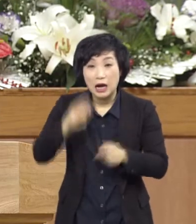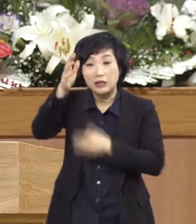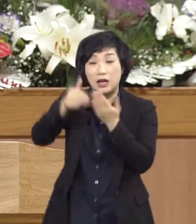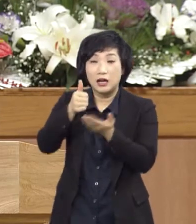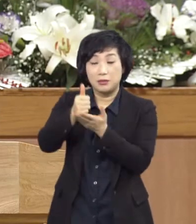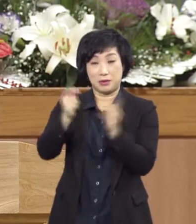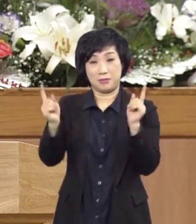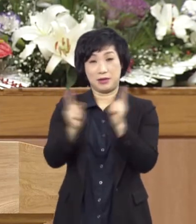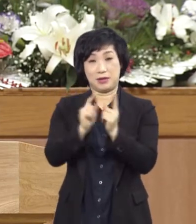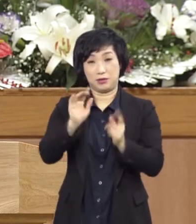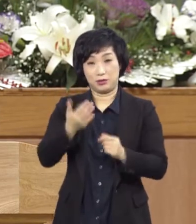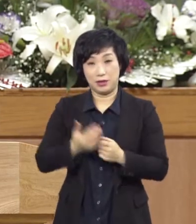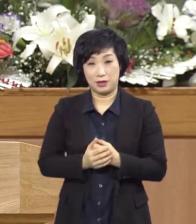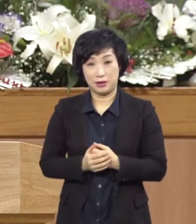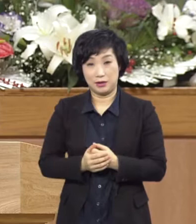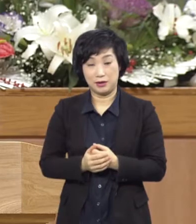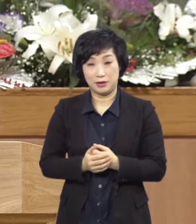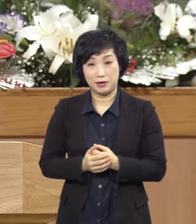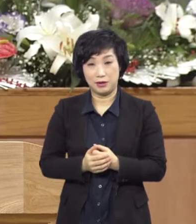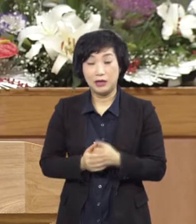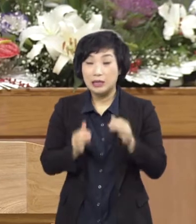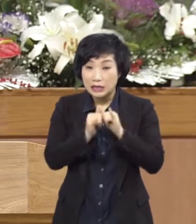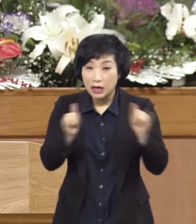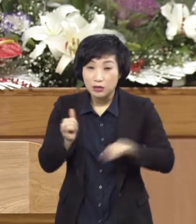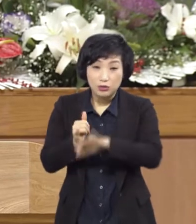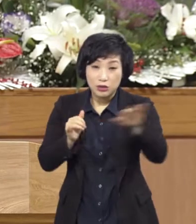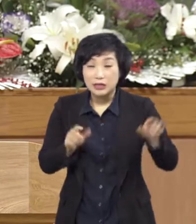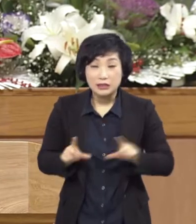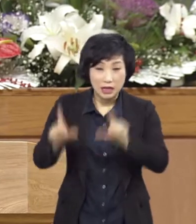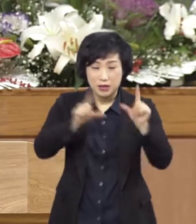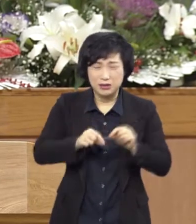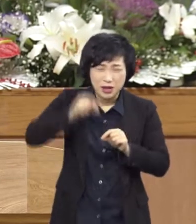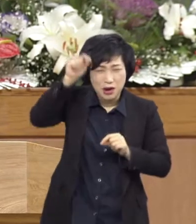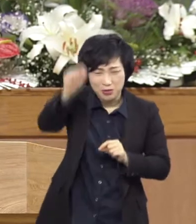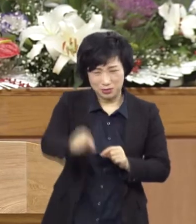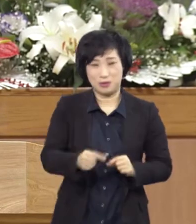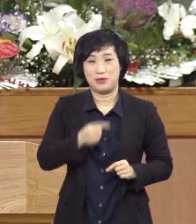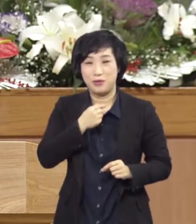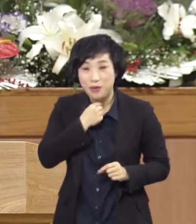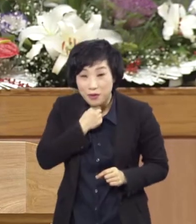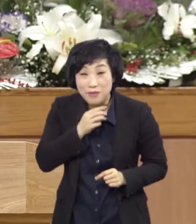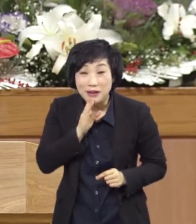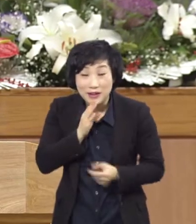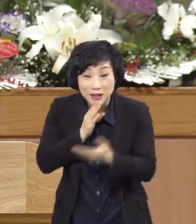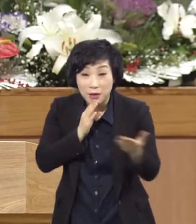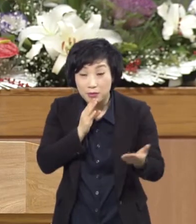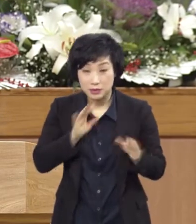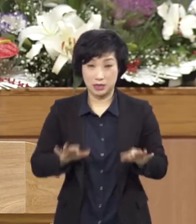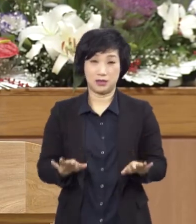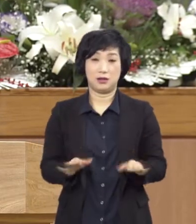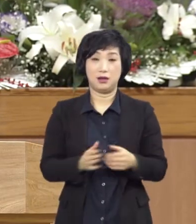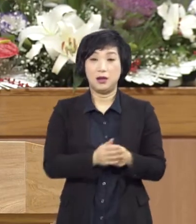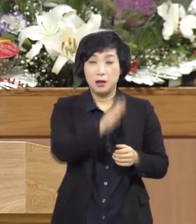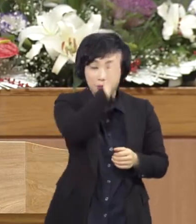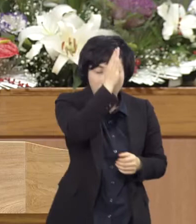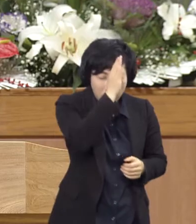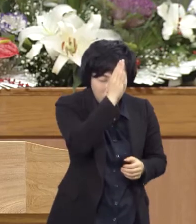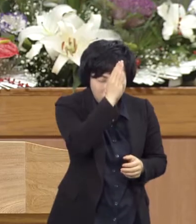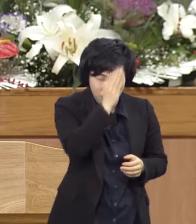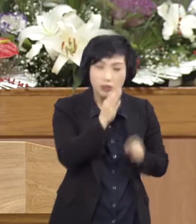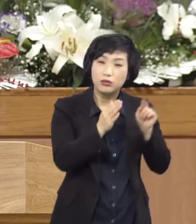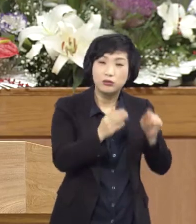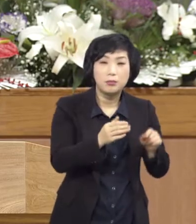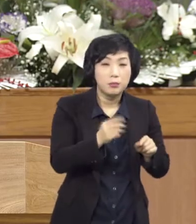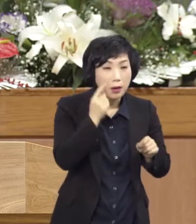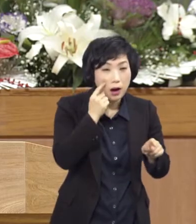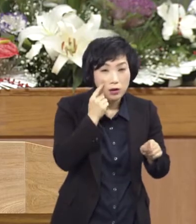하나님을 맞이하며 살려는 본능, 살려는 본능, 병든 자는 건강하고 싶은